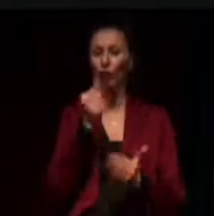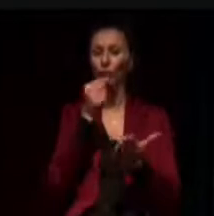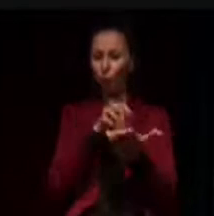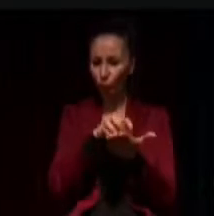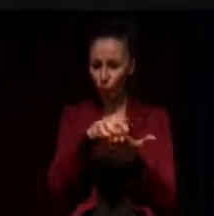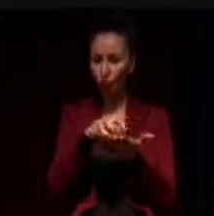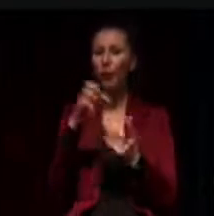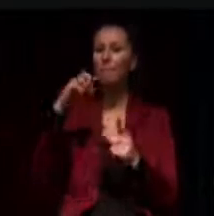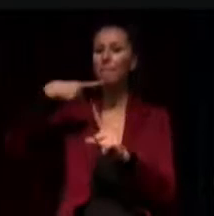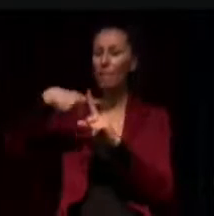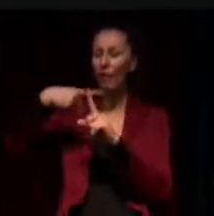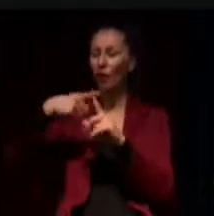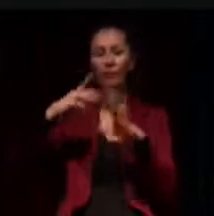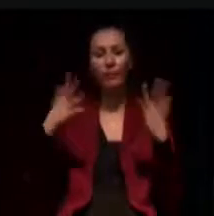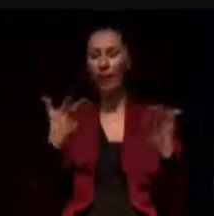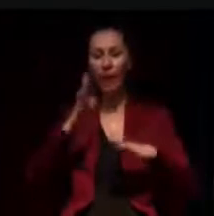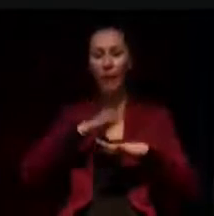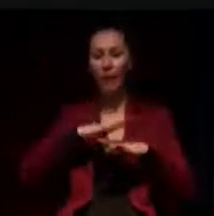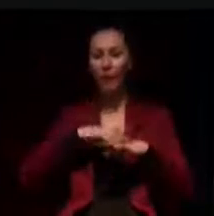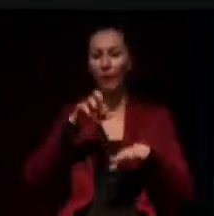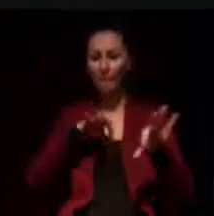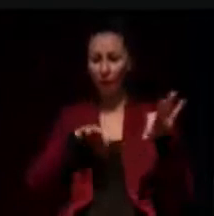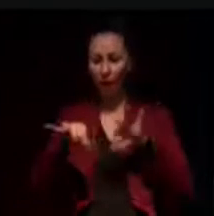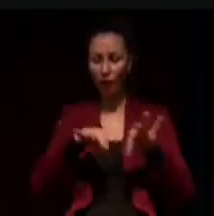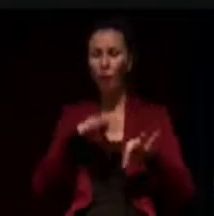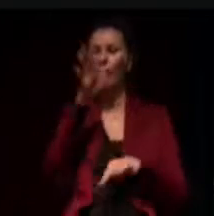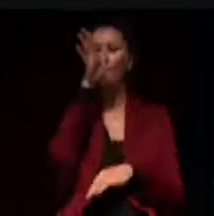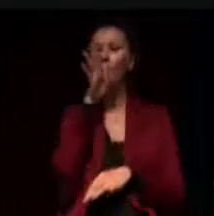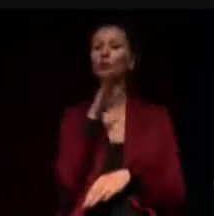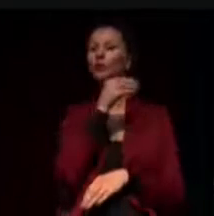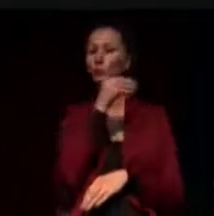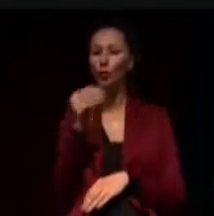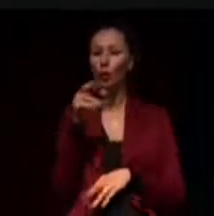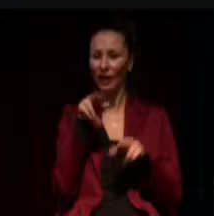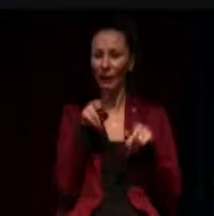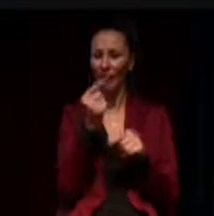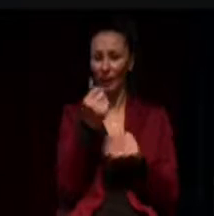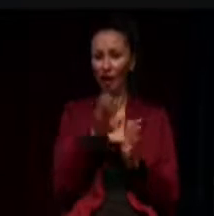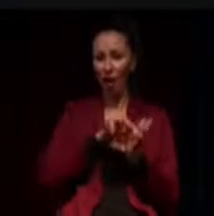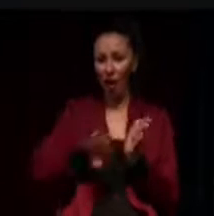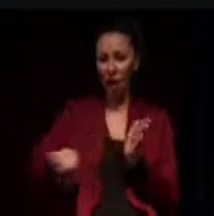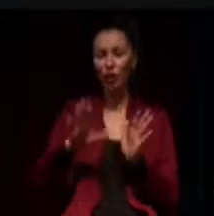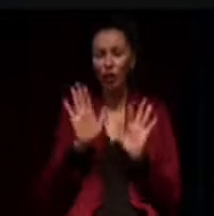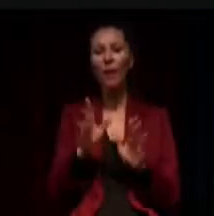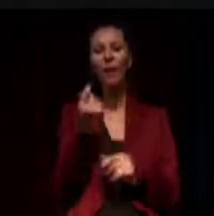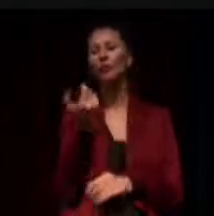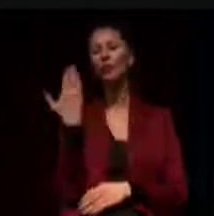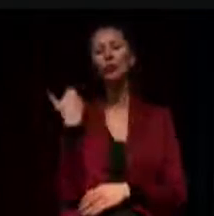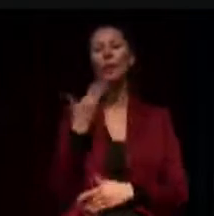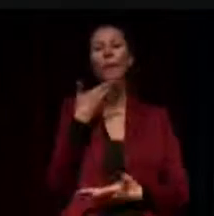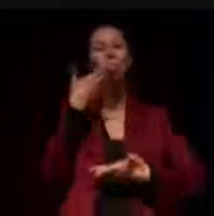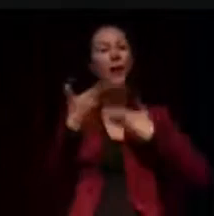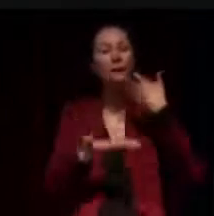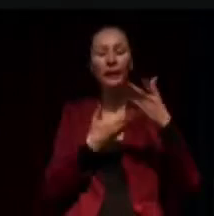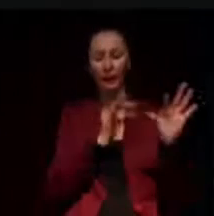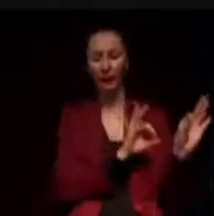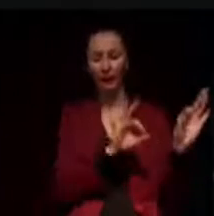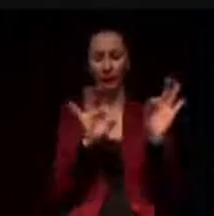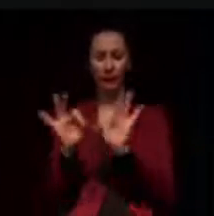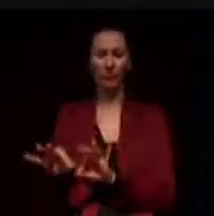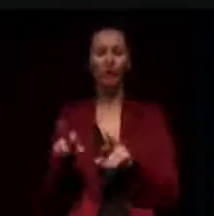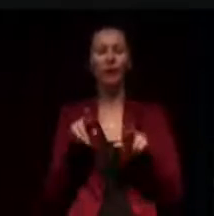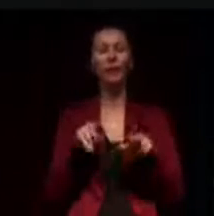performansta neler yapılması planlanıyor? Evet, 500 milyon gibi bir bütçe ayrılmış ama az önce bahsettiğim şekliyle